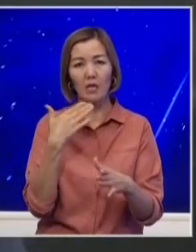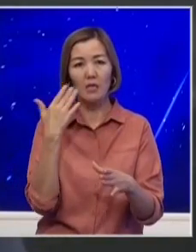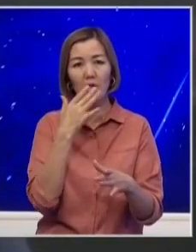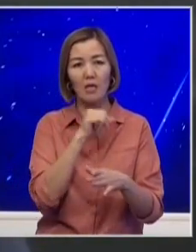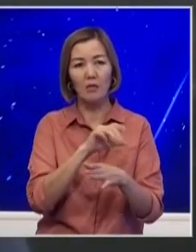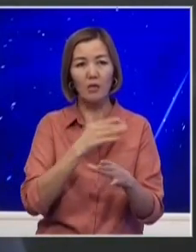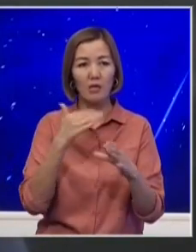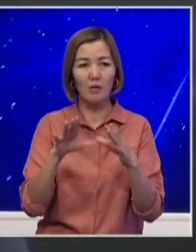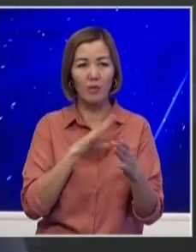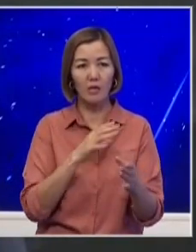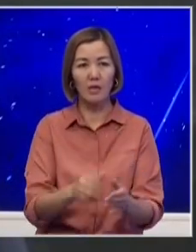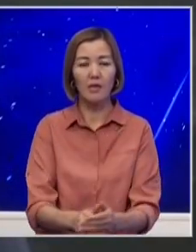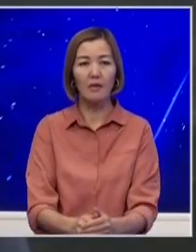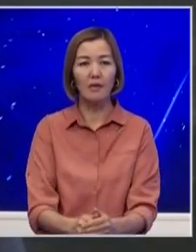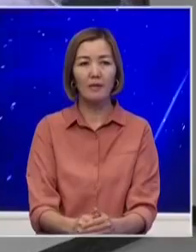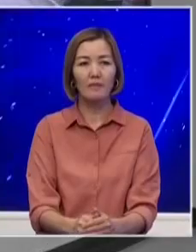импорттайды.